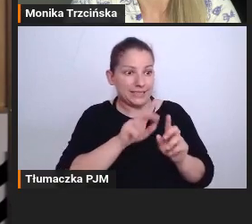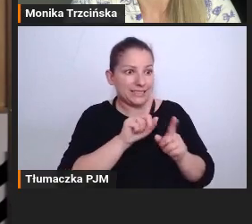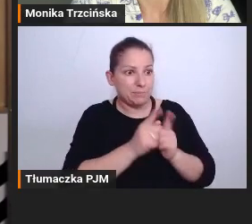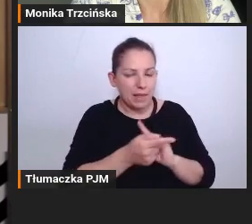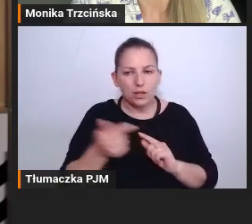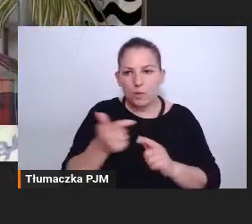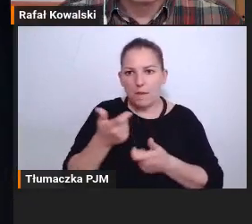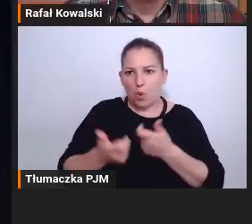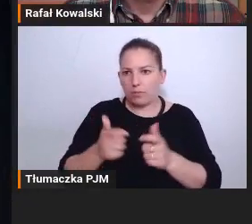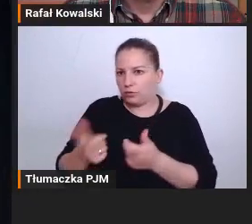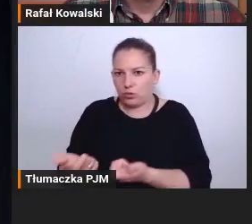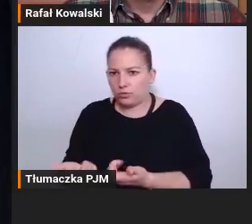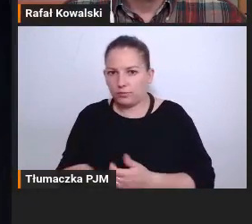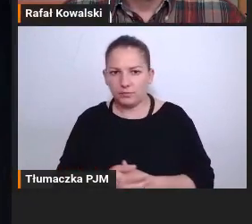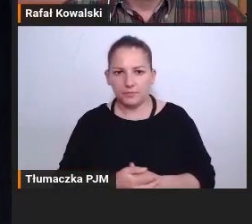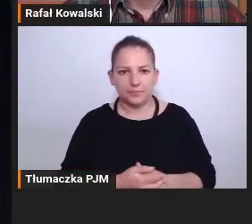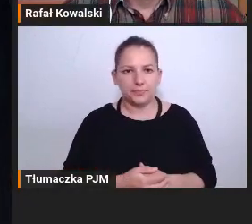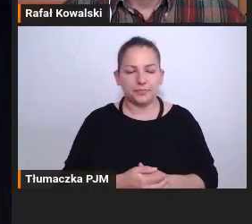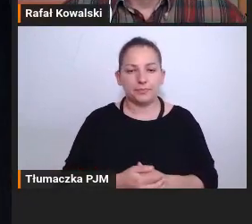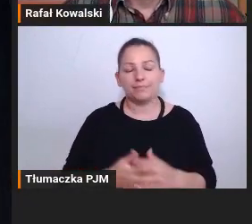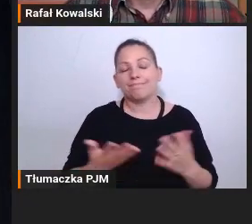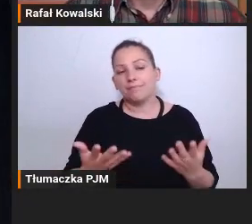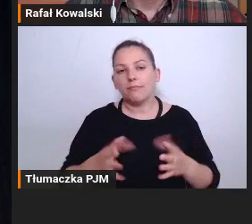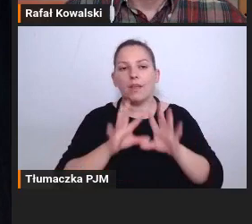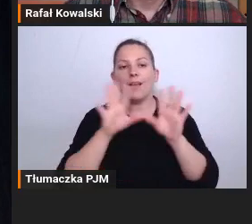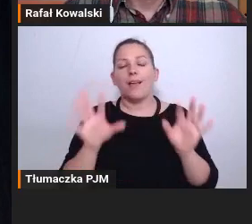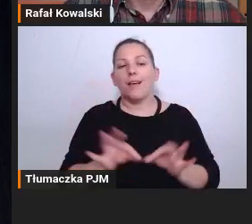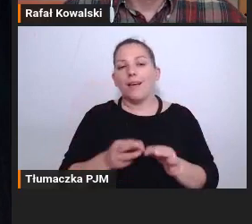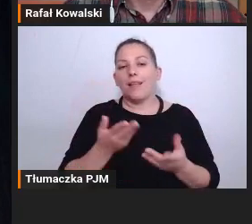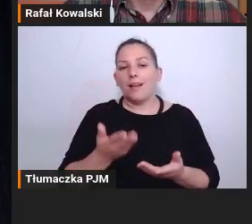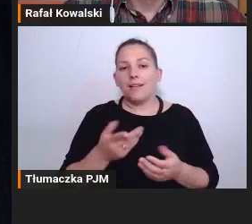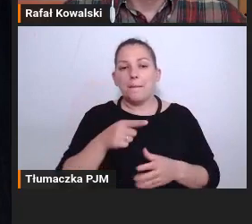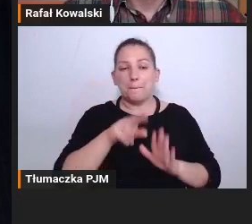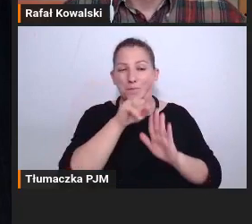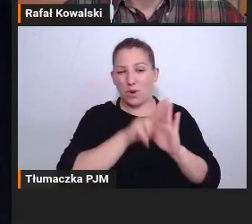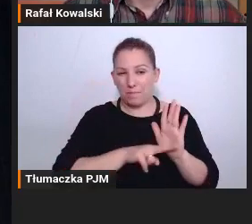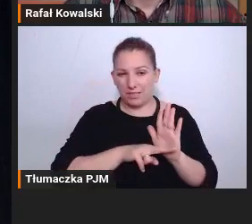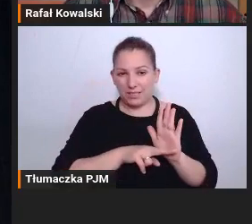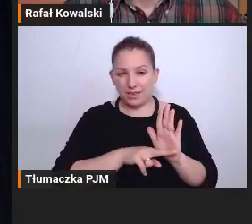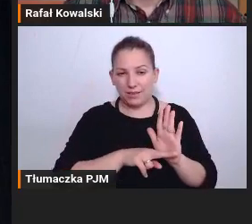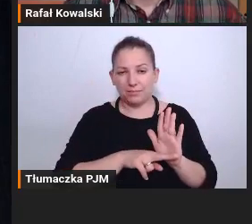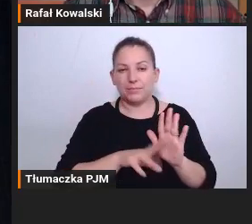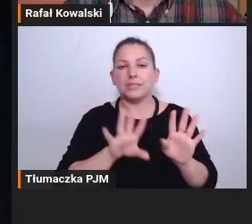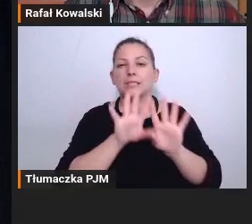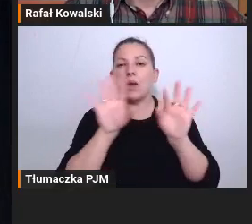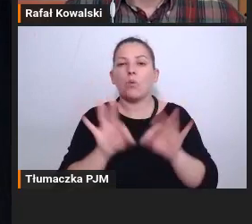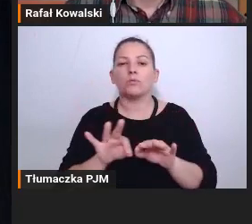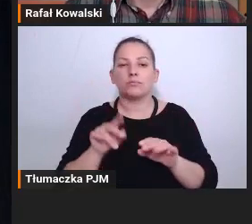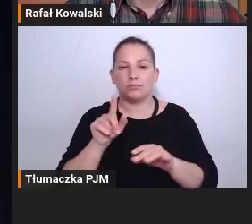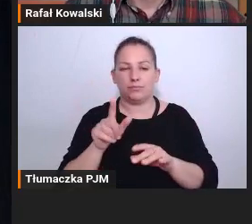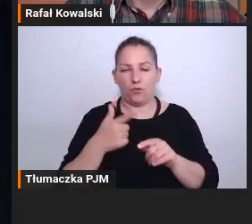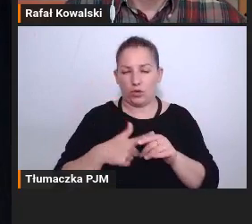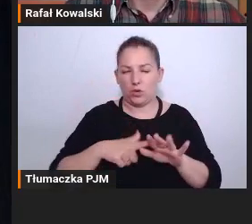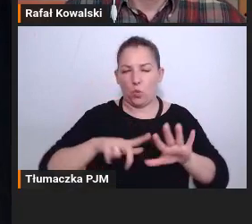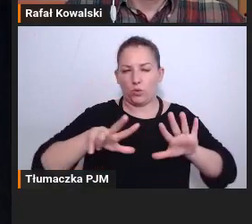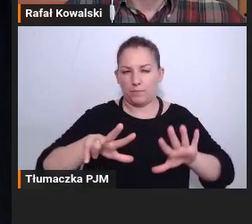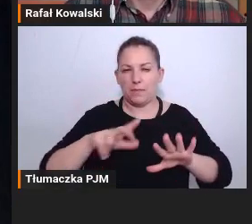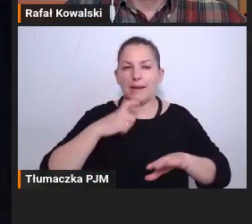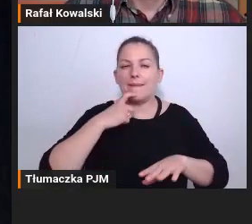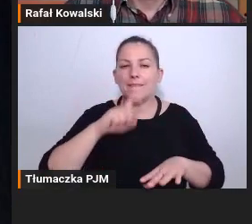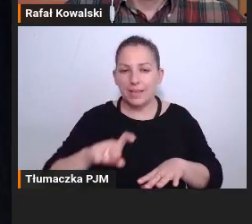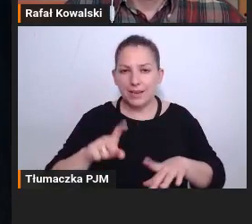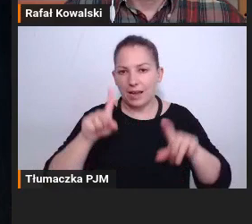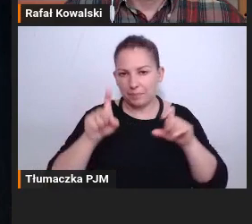zrobienia? Znaczy, generalnie to jest tak, że te przepisy jako całość weszły w życie 28 kwietnia.